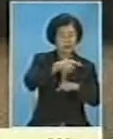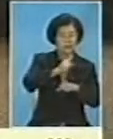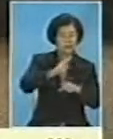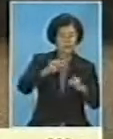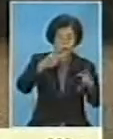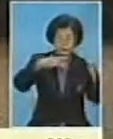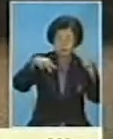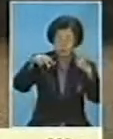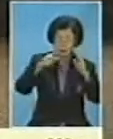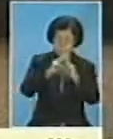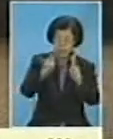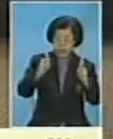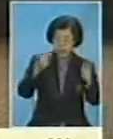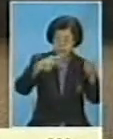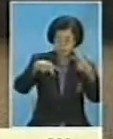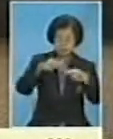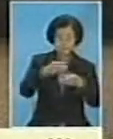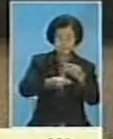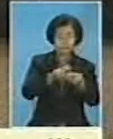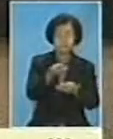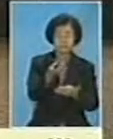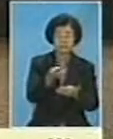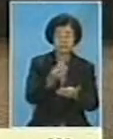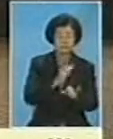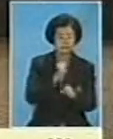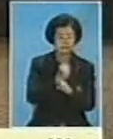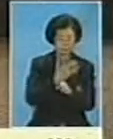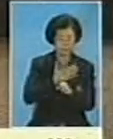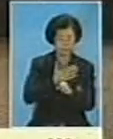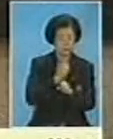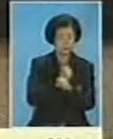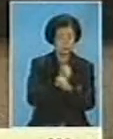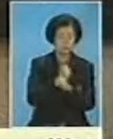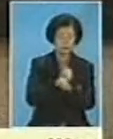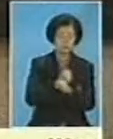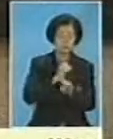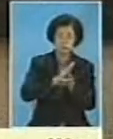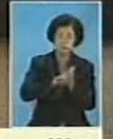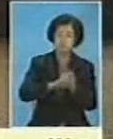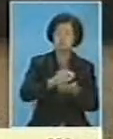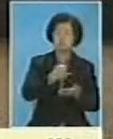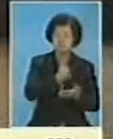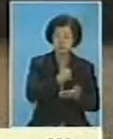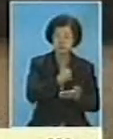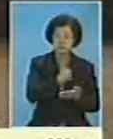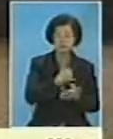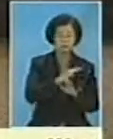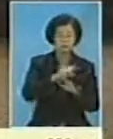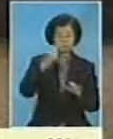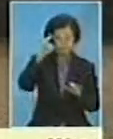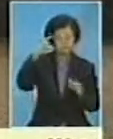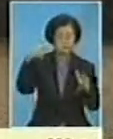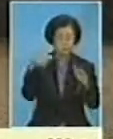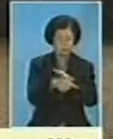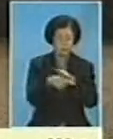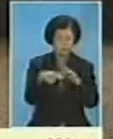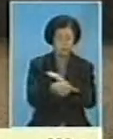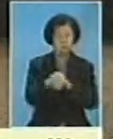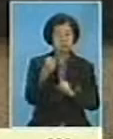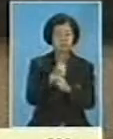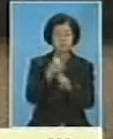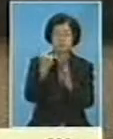ข้าวผมดำเนินการเกี่ยวกับการระบายข้าวด้วยความบริสุทธิ์ใจไม่เคยคิดทุจริตกระทำผิด